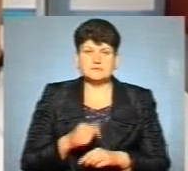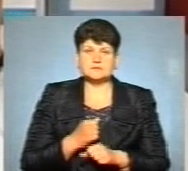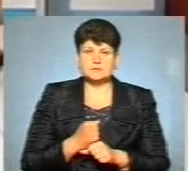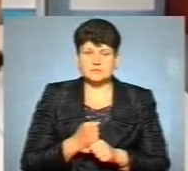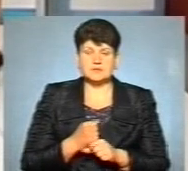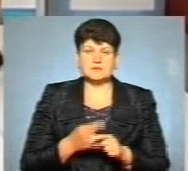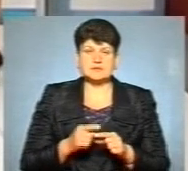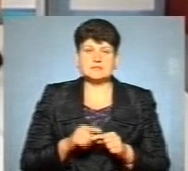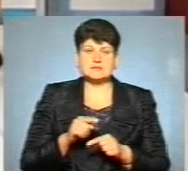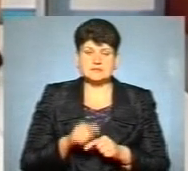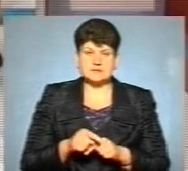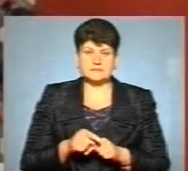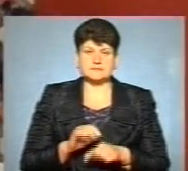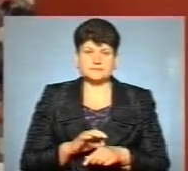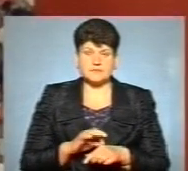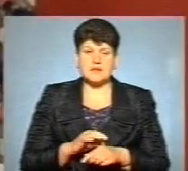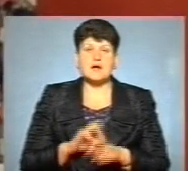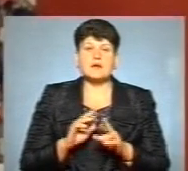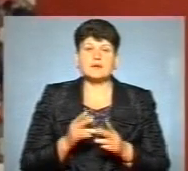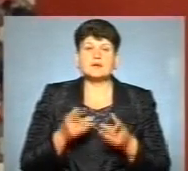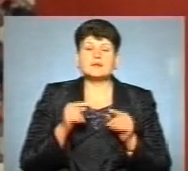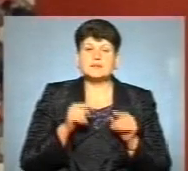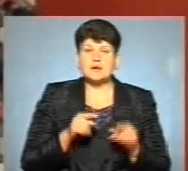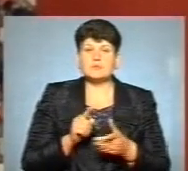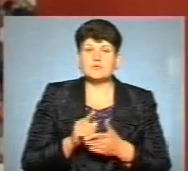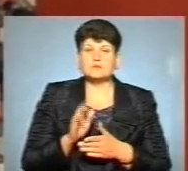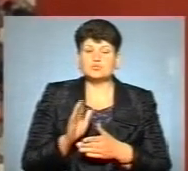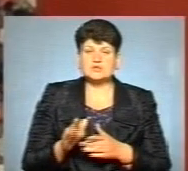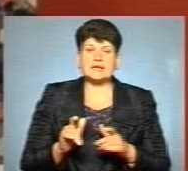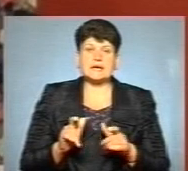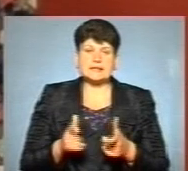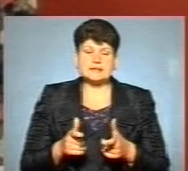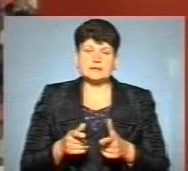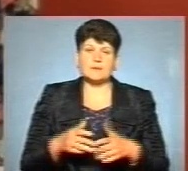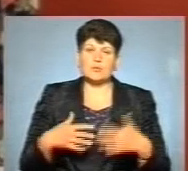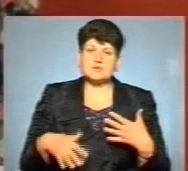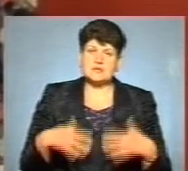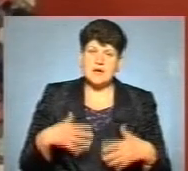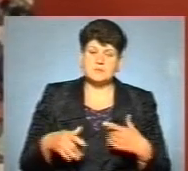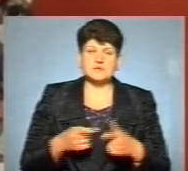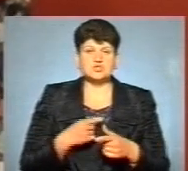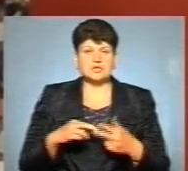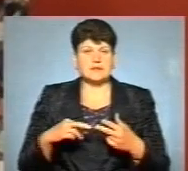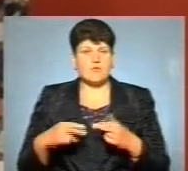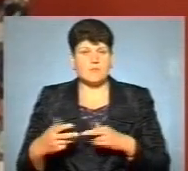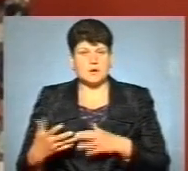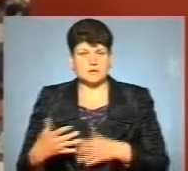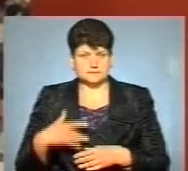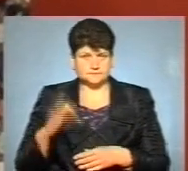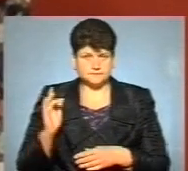такі. А, власне, стосовно того, який там повинен бути карантин, чи послаблений, чи навпаки більш жорсткий,